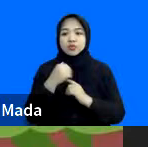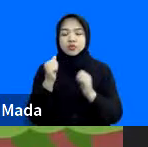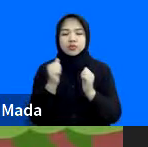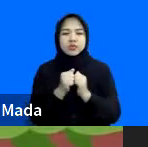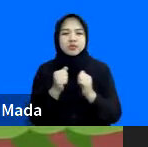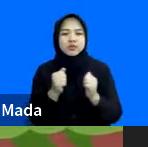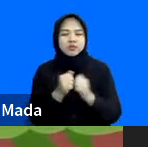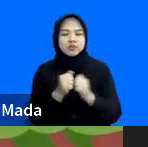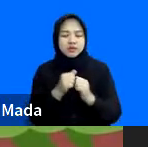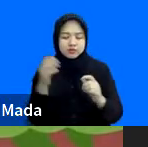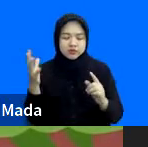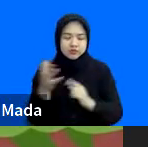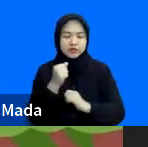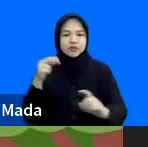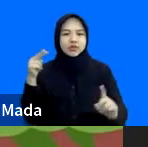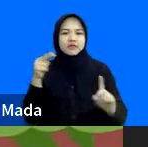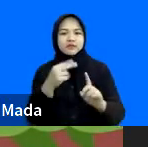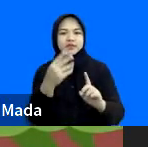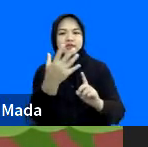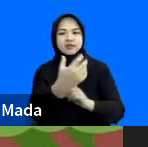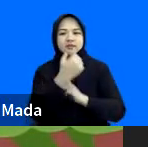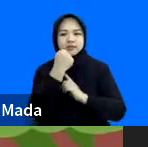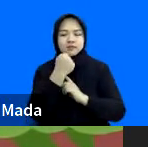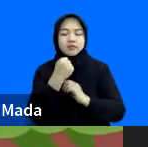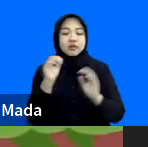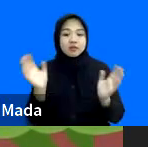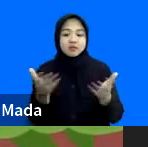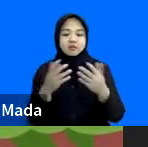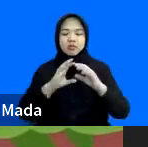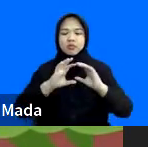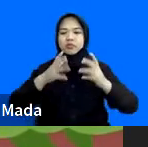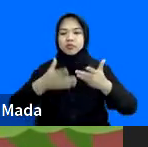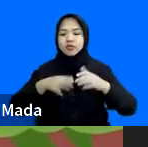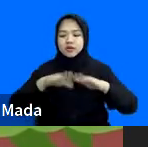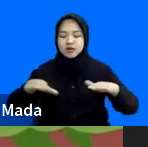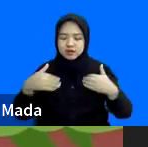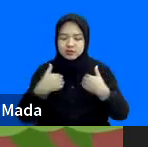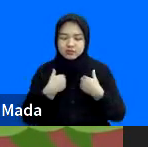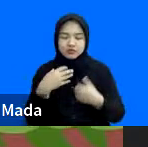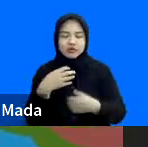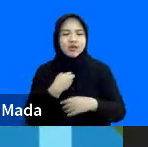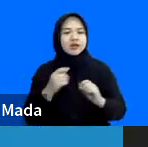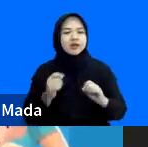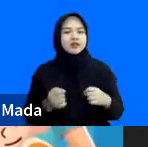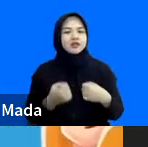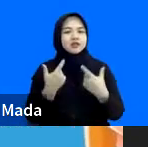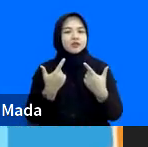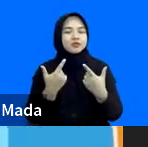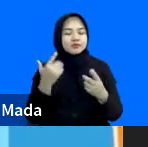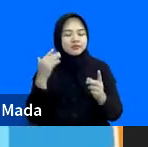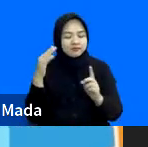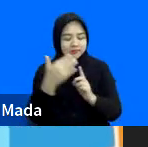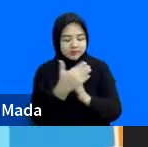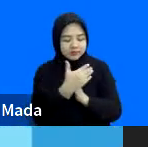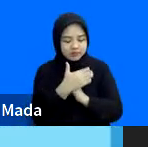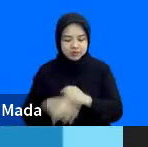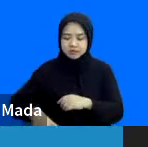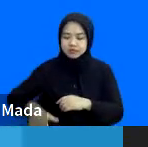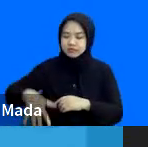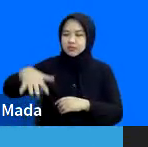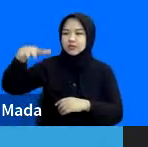untuk mewujudkan visi kami, yaitu membangun dunia di mana setiap anak memiliki hak hidup, perlindungan, tumbuh